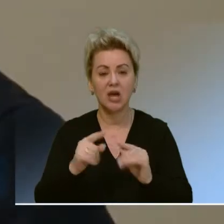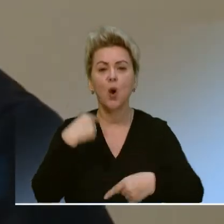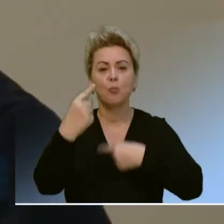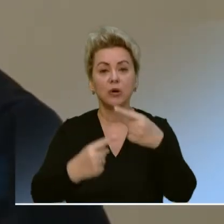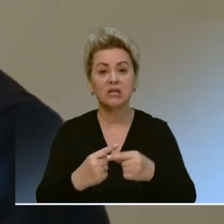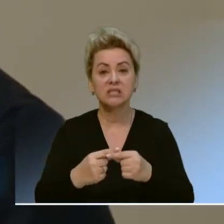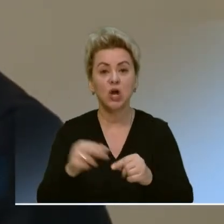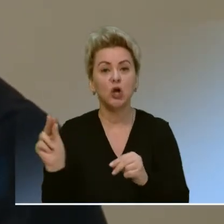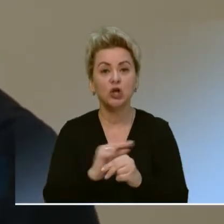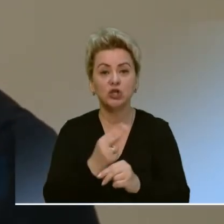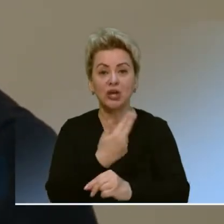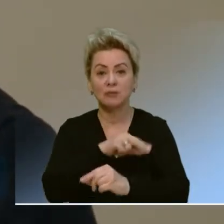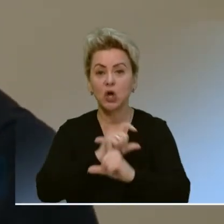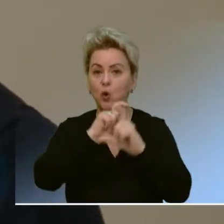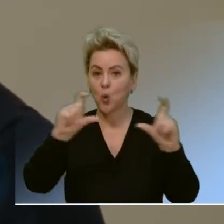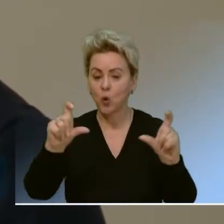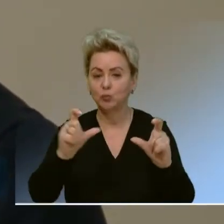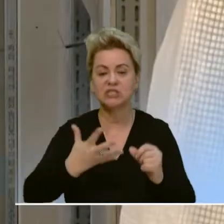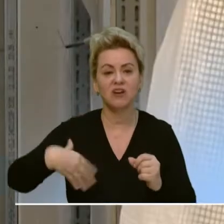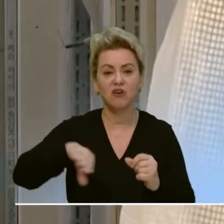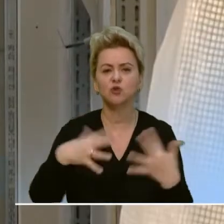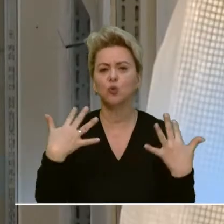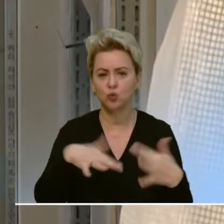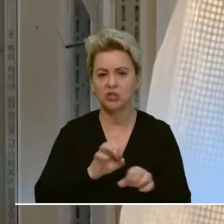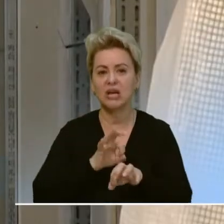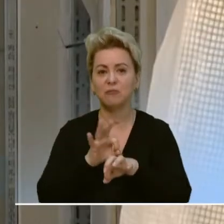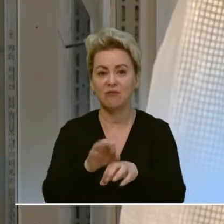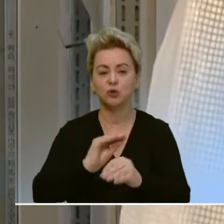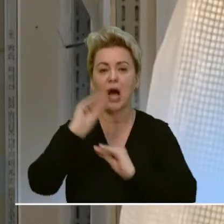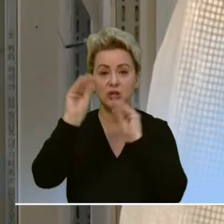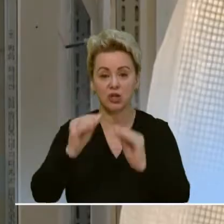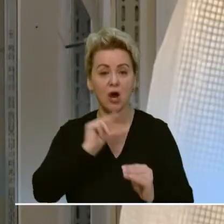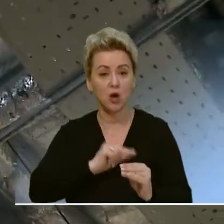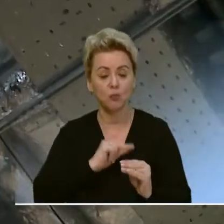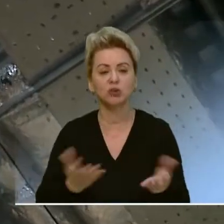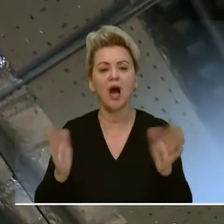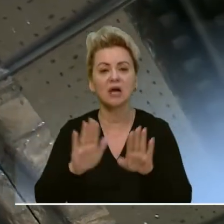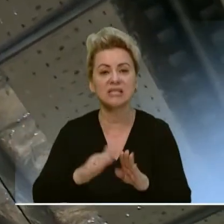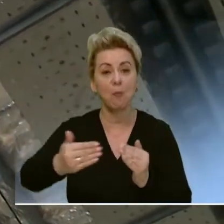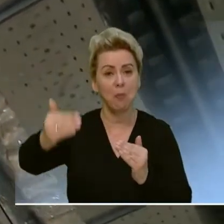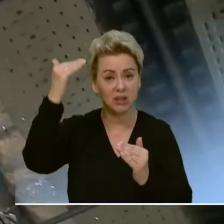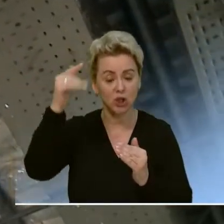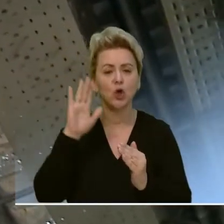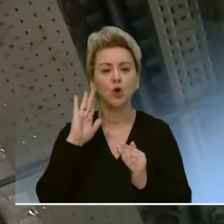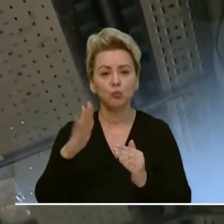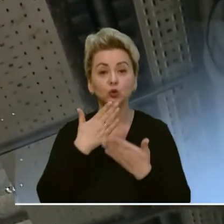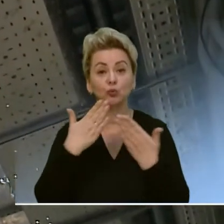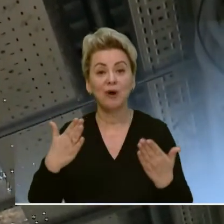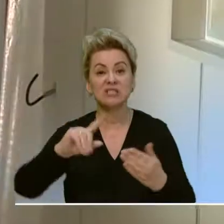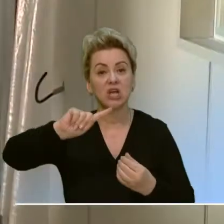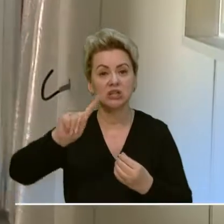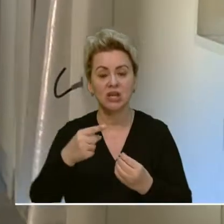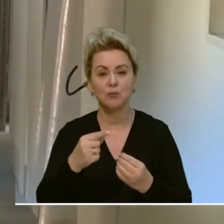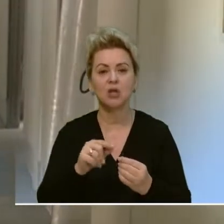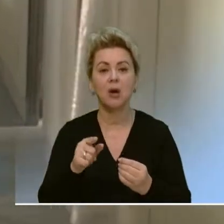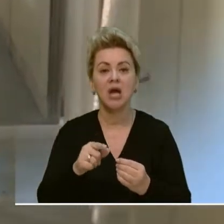процессы. В лечебно-диагностическом корпусе вовсю уже идут отделочные работы. По сути, остались потолки. Они будут по последним